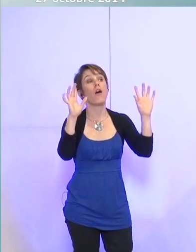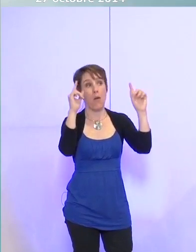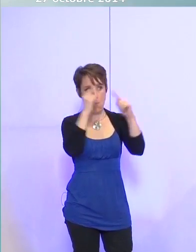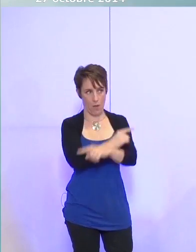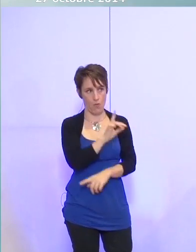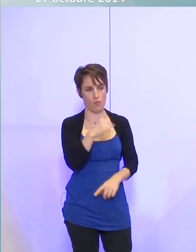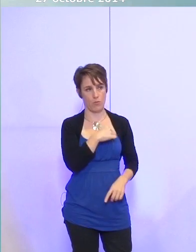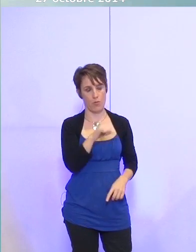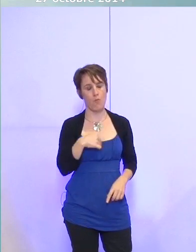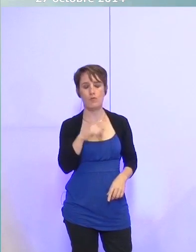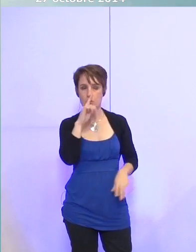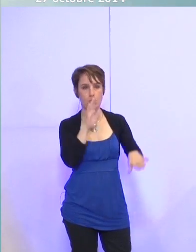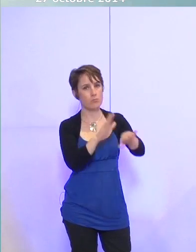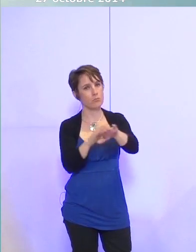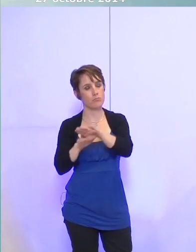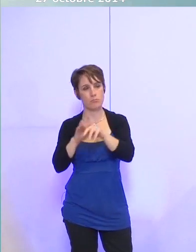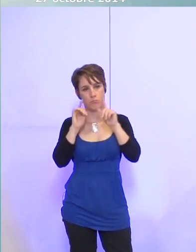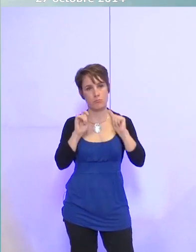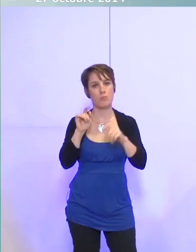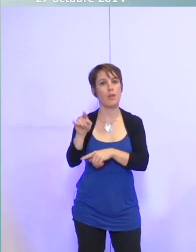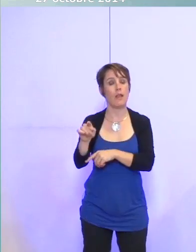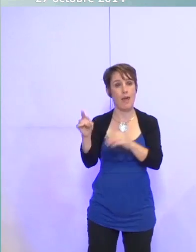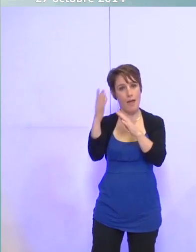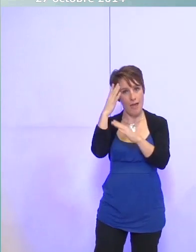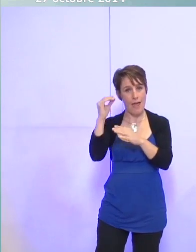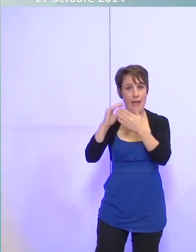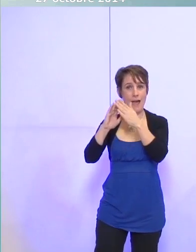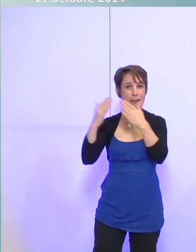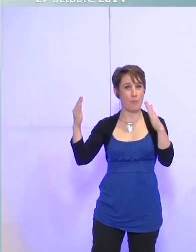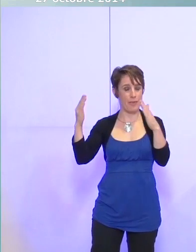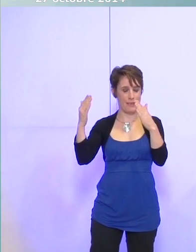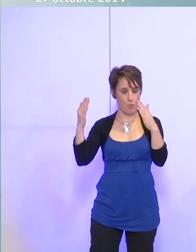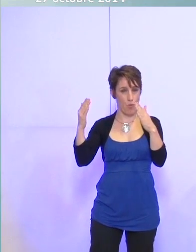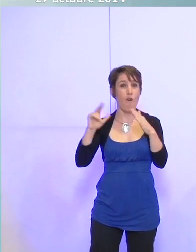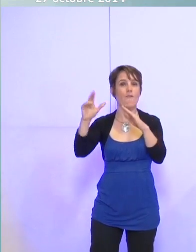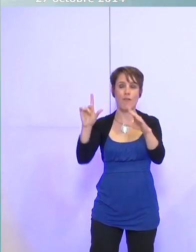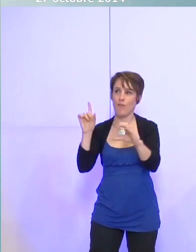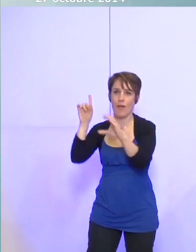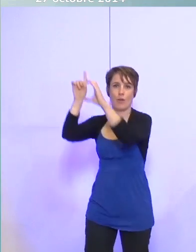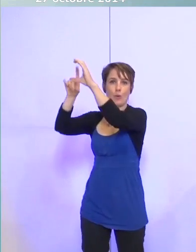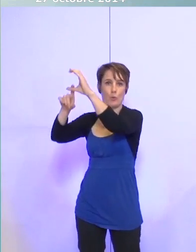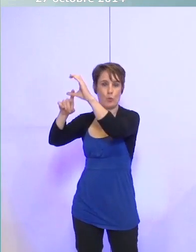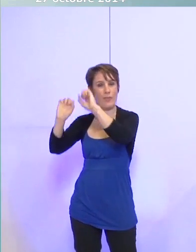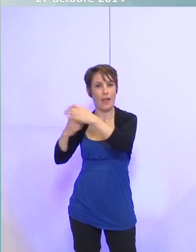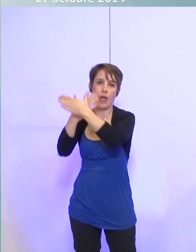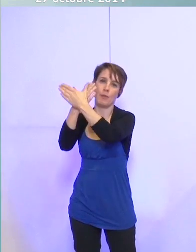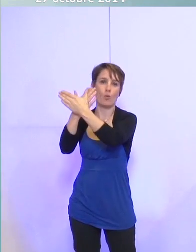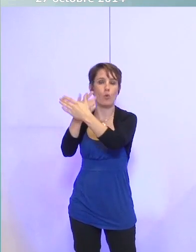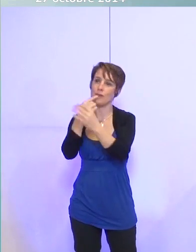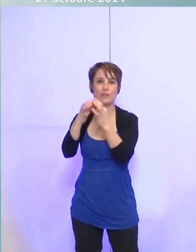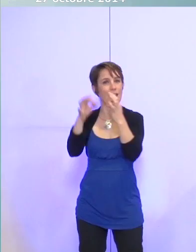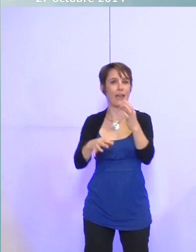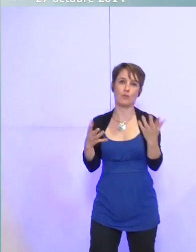le prétexte du transfert d'Alpexpo à la métro pour simplement passer l'éponge sur l'énorme passif. La ville